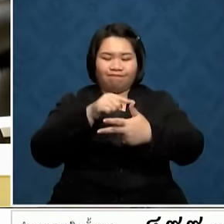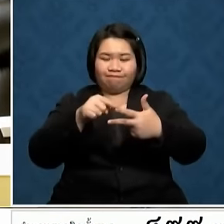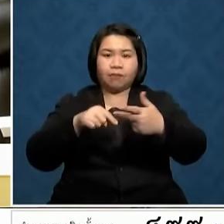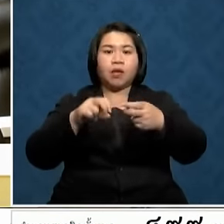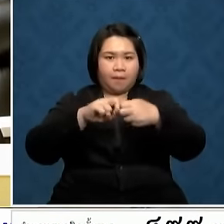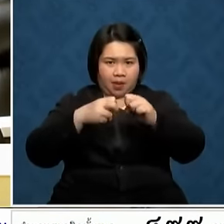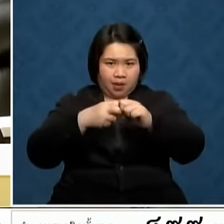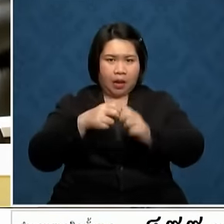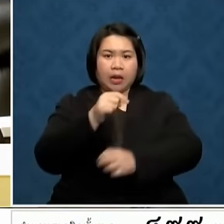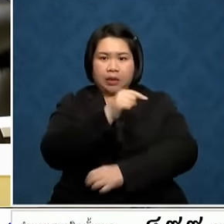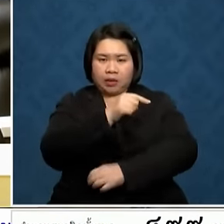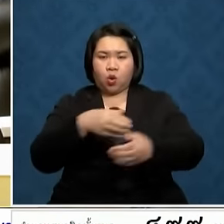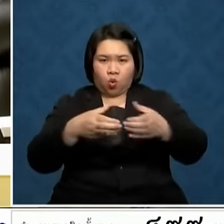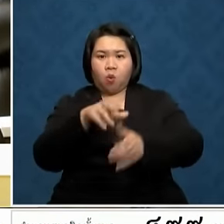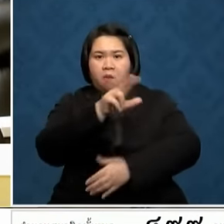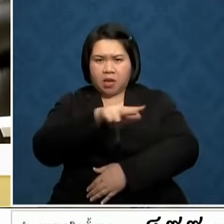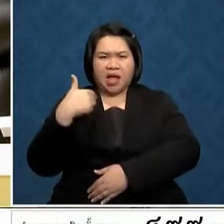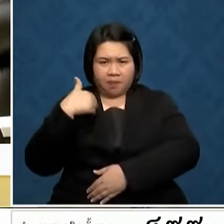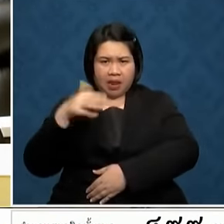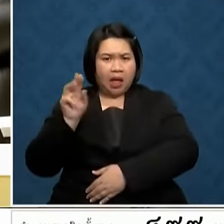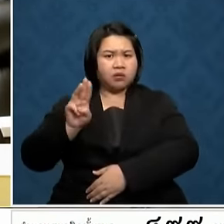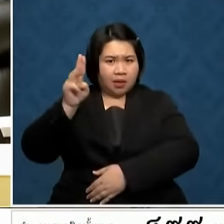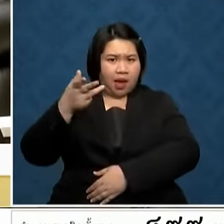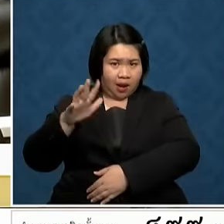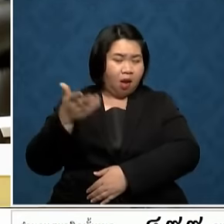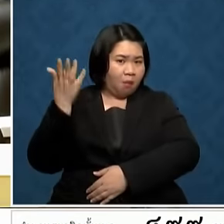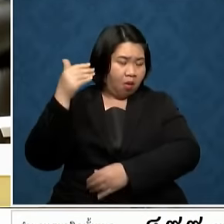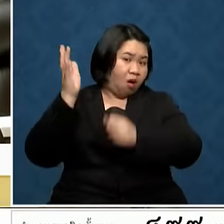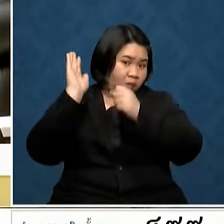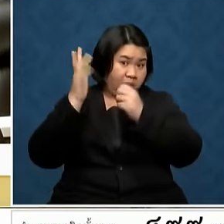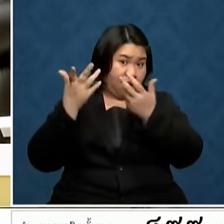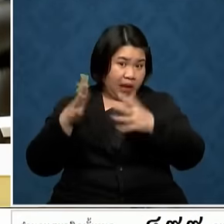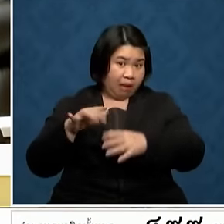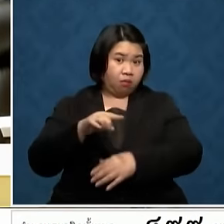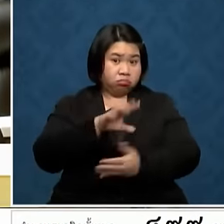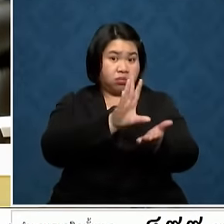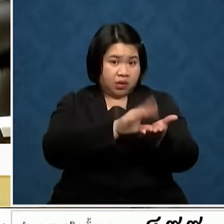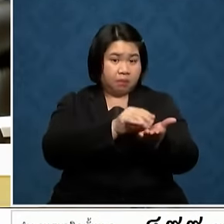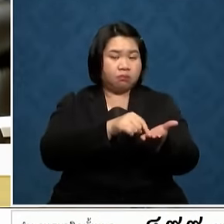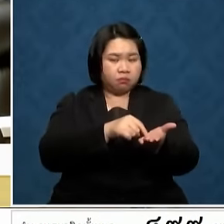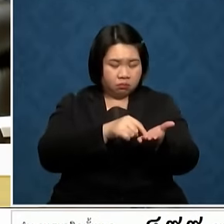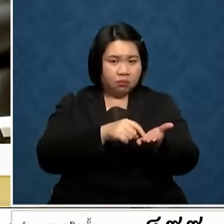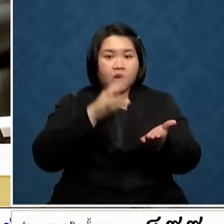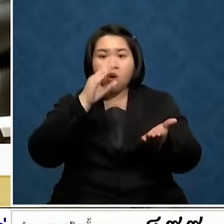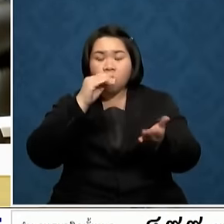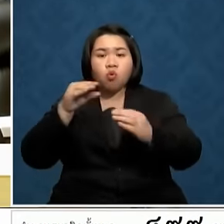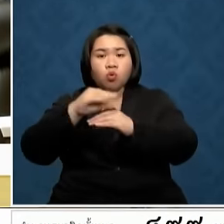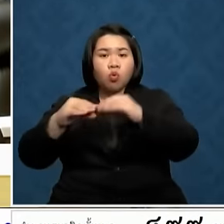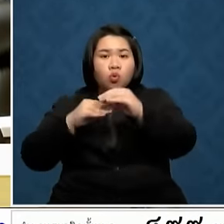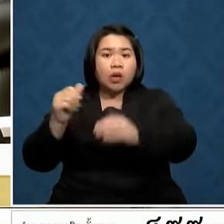คามจิพัษเพื่อไยเคยมข้สเหนอและคำสัญญาเชินโบายไ้เองทั้งนั้นนี่ขนาผมยไมไดพูดถึงโครง prawd